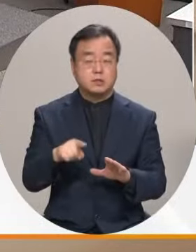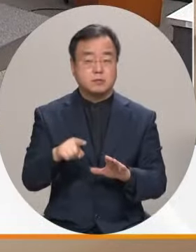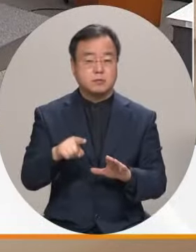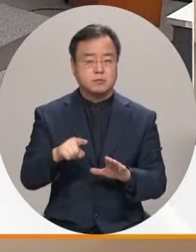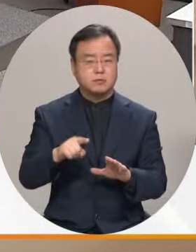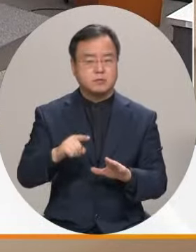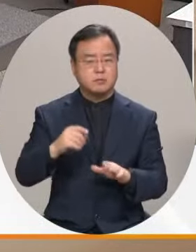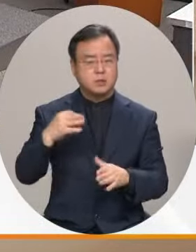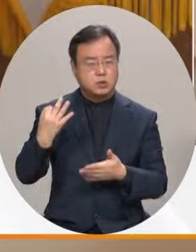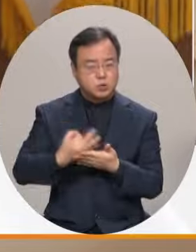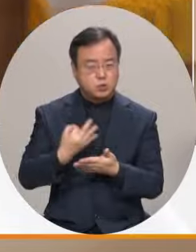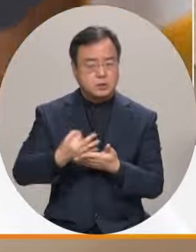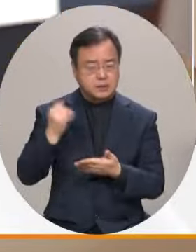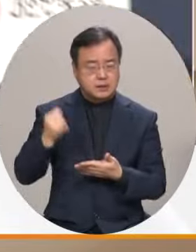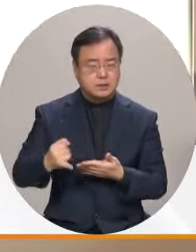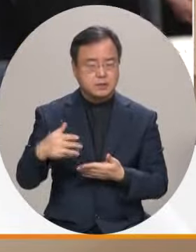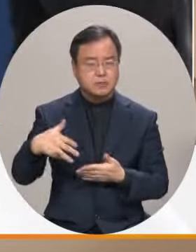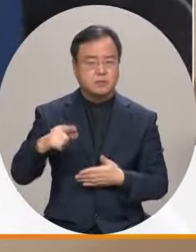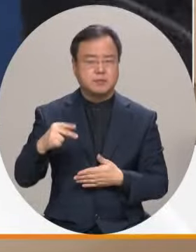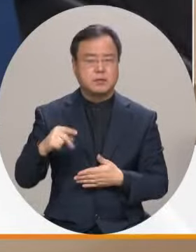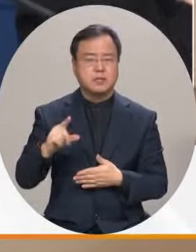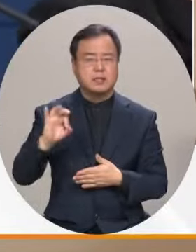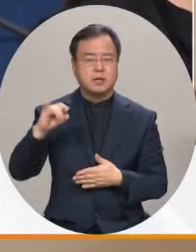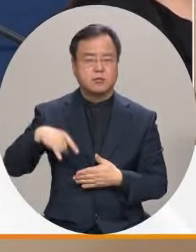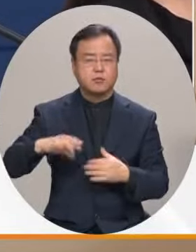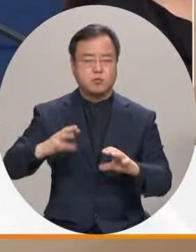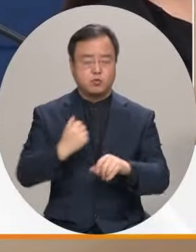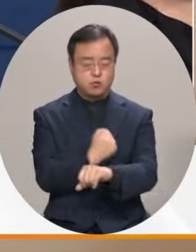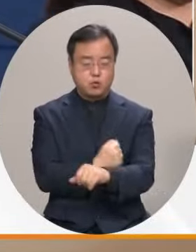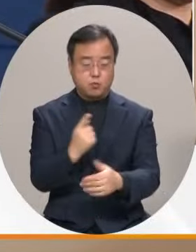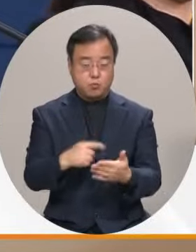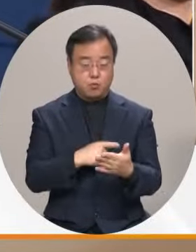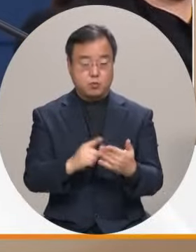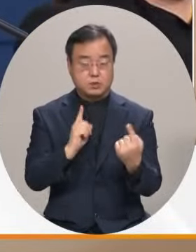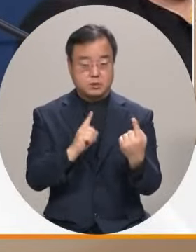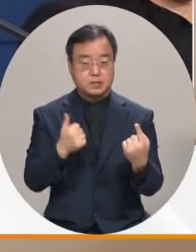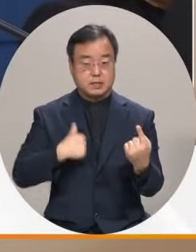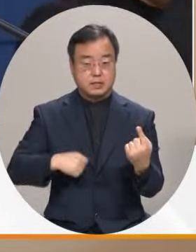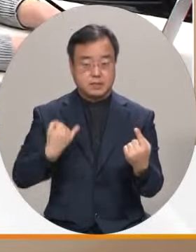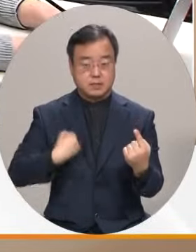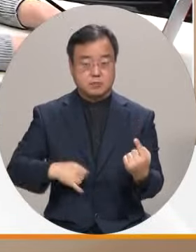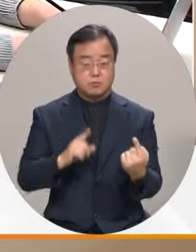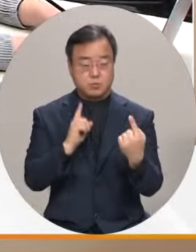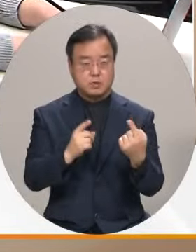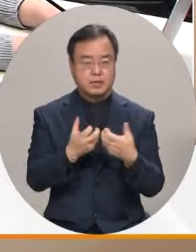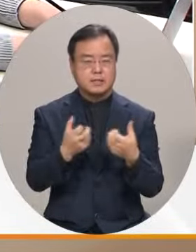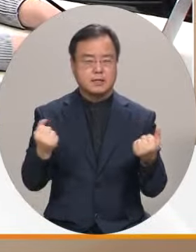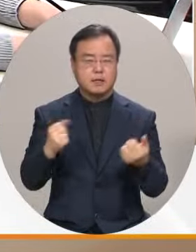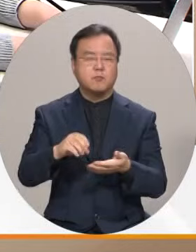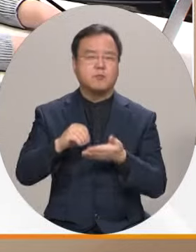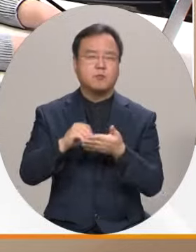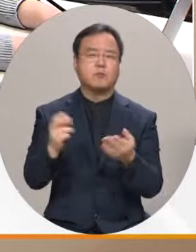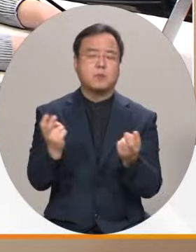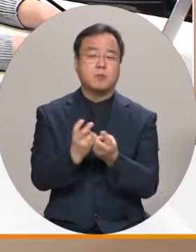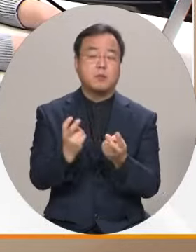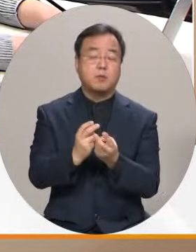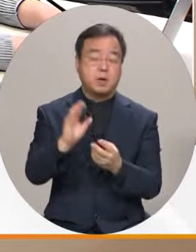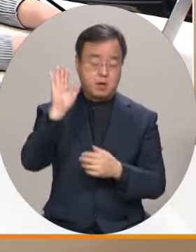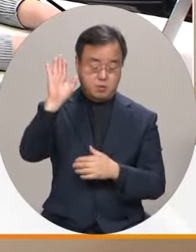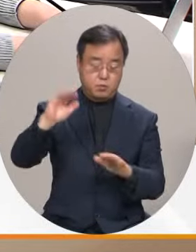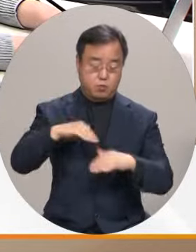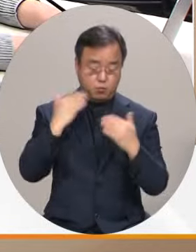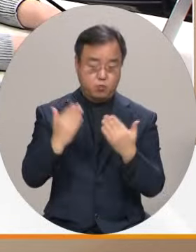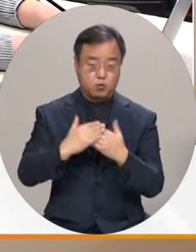저소득층과 차상위 계층 또 국가 보험 대상자 자녀들을 대상으로 하는 별도의 전형으로 앞으로는 모든